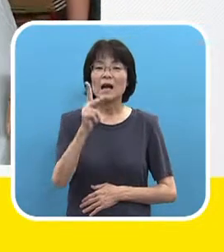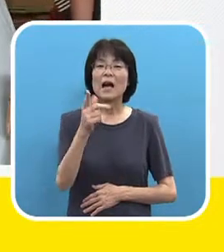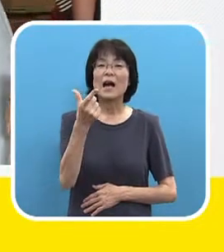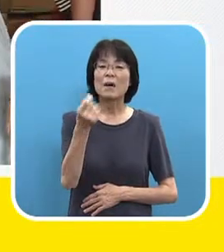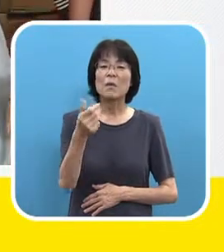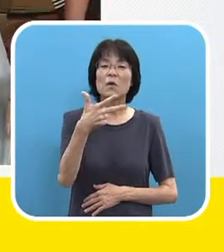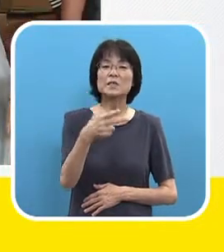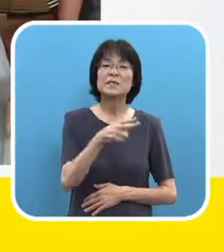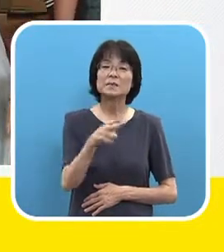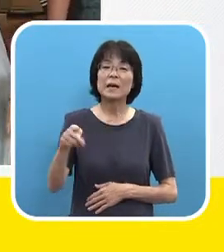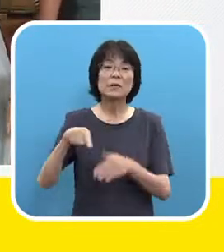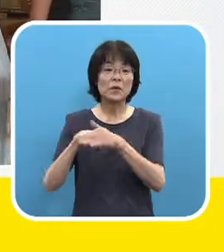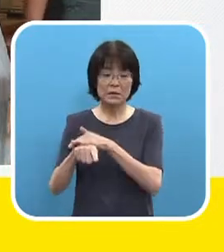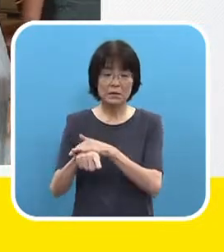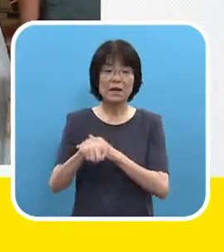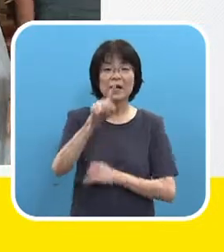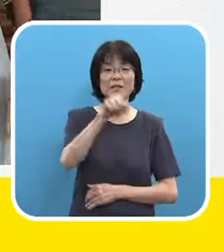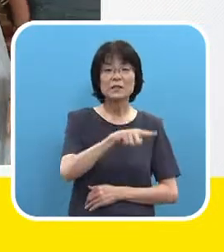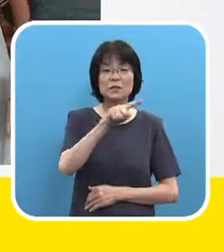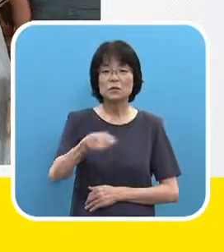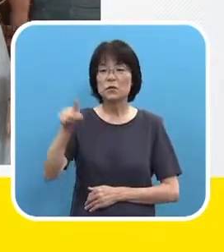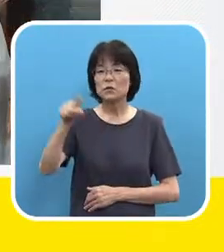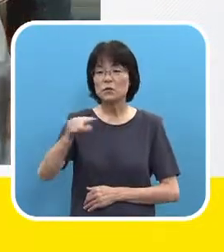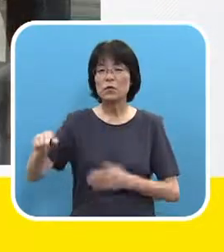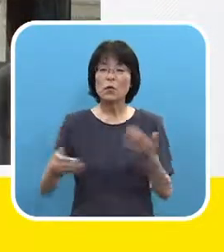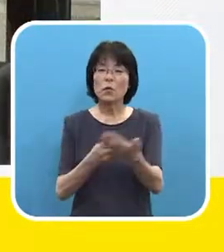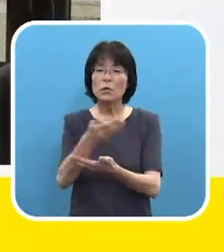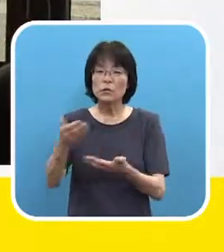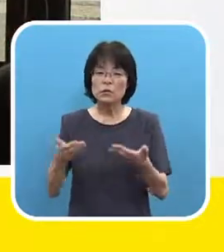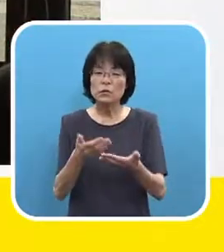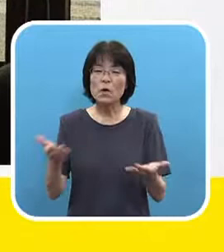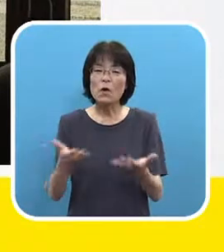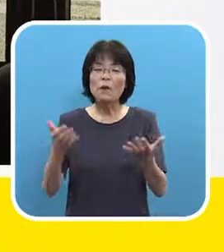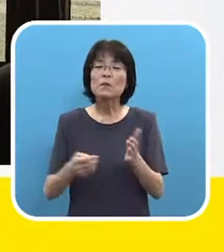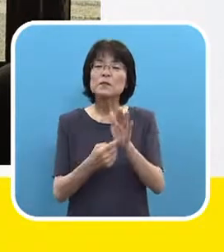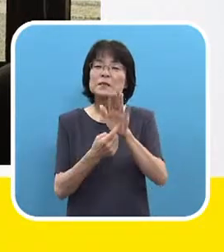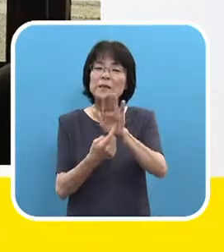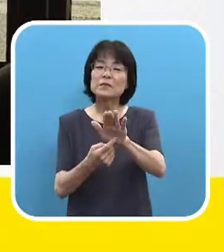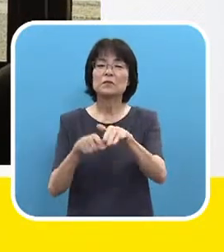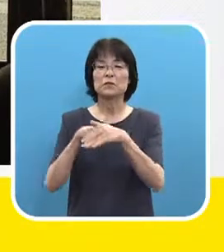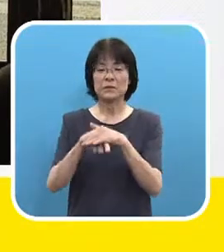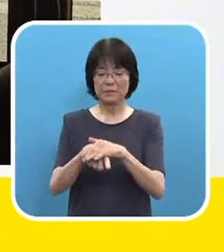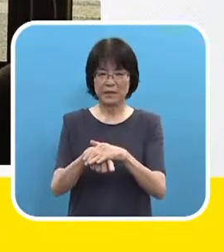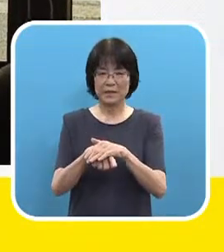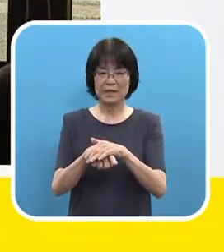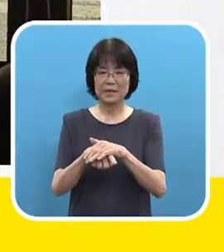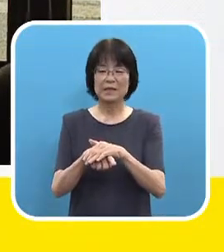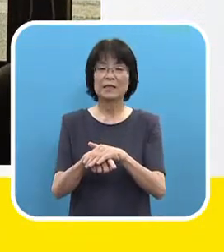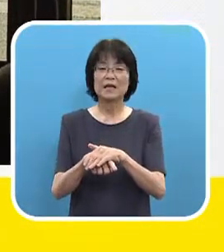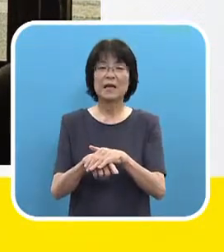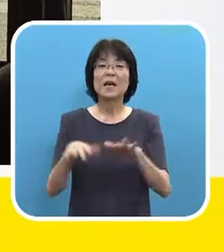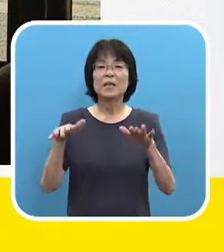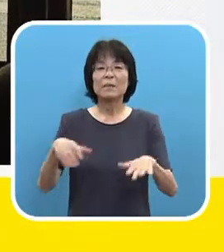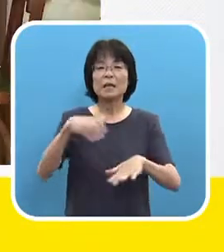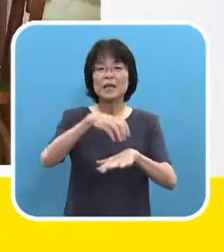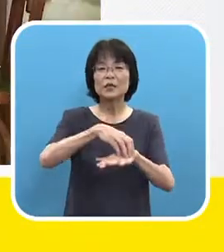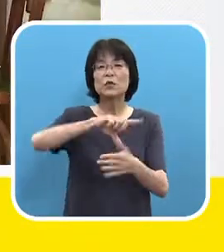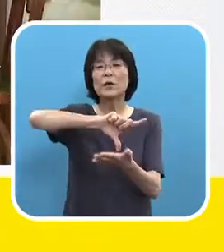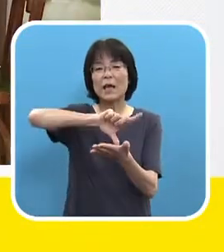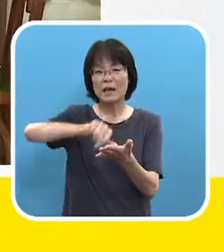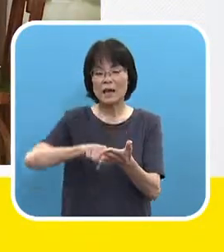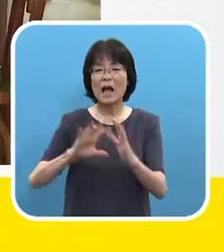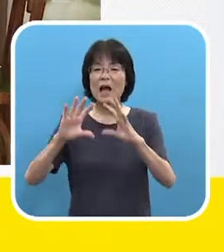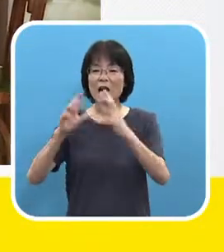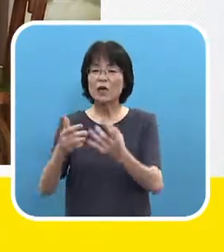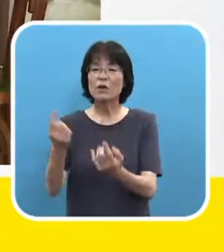は人と人の交流を醸し出す場所って意味なんだな。今では首都圏や海外からも人が来て